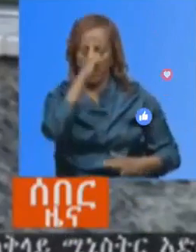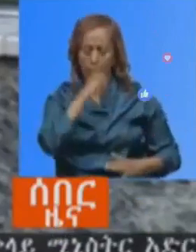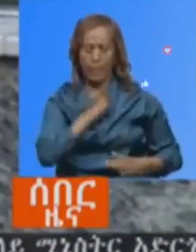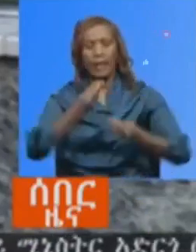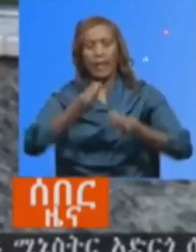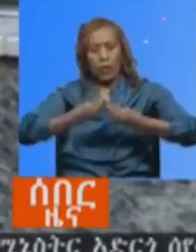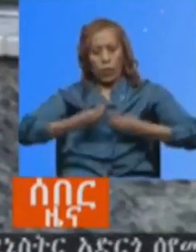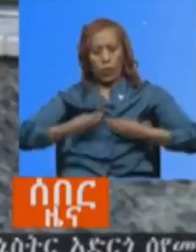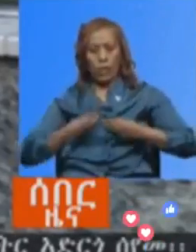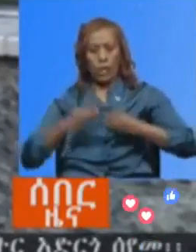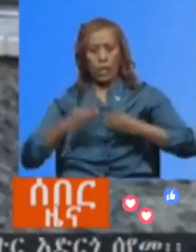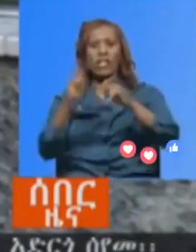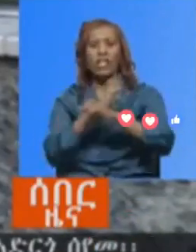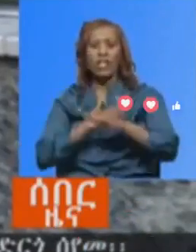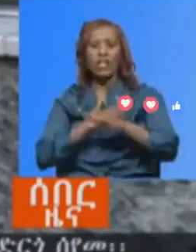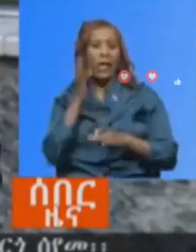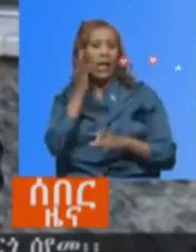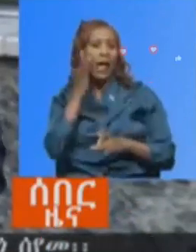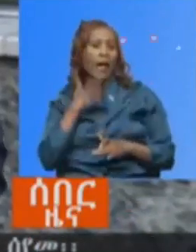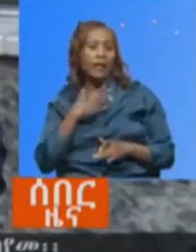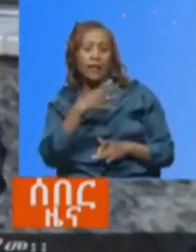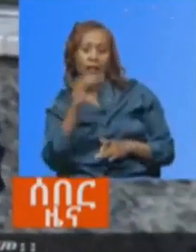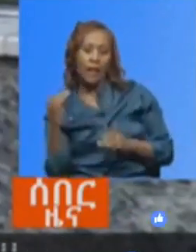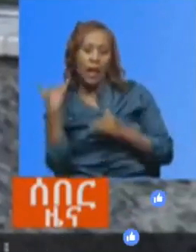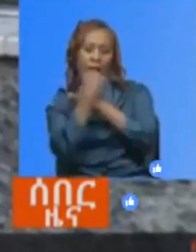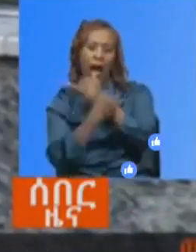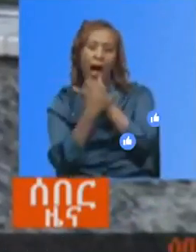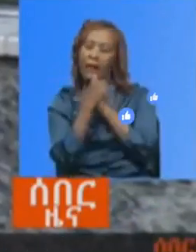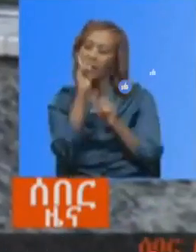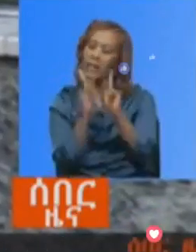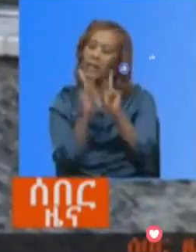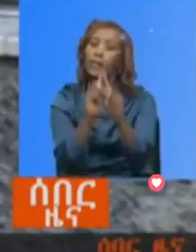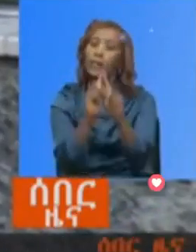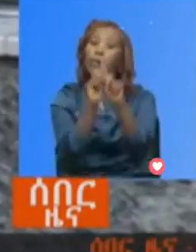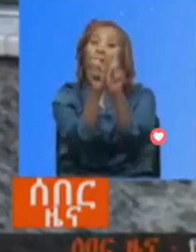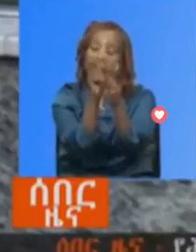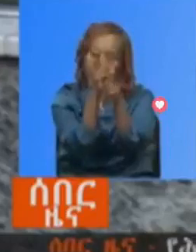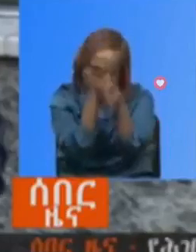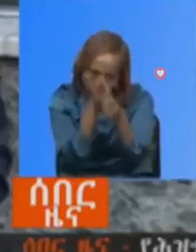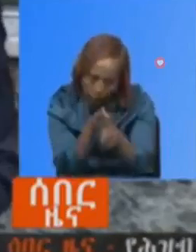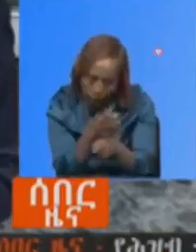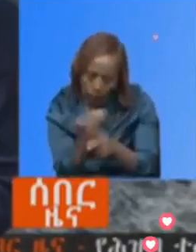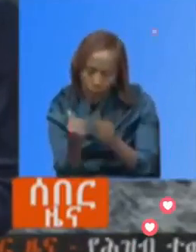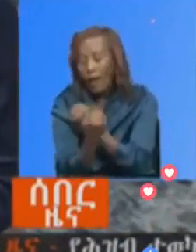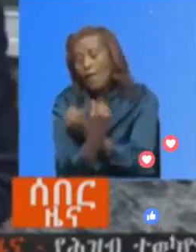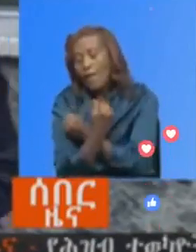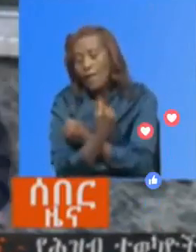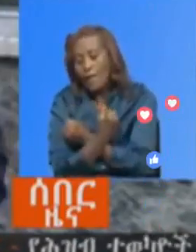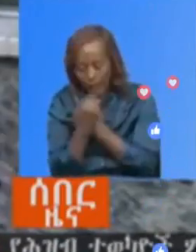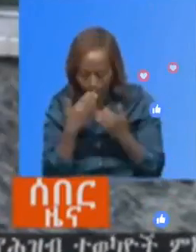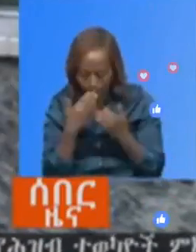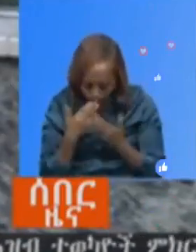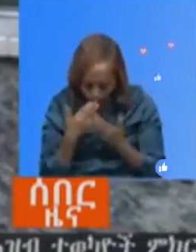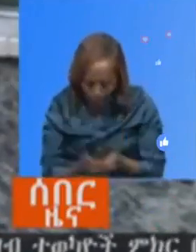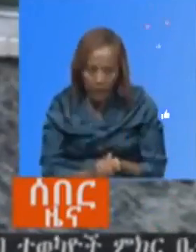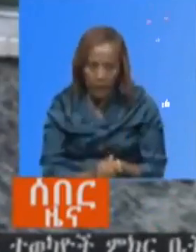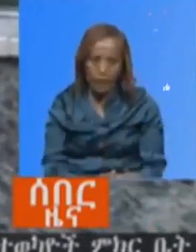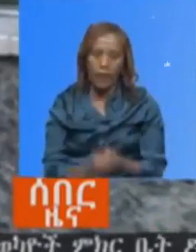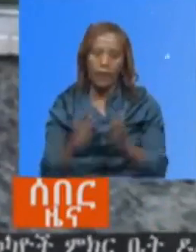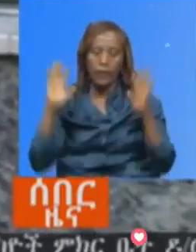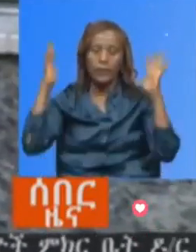የጣሉብኝ ድርጅቴ ኢሃዴግና የሀገሬን ህዝብ በተለየ አክብሮትና ፍቅር አመሰግናለሁ።